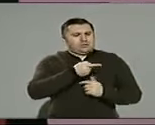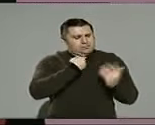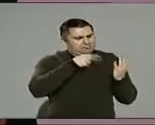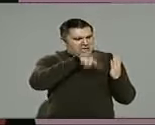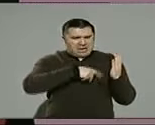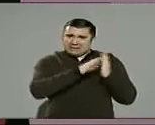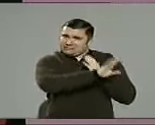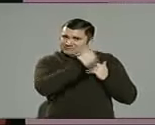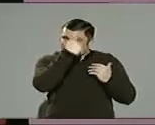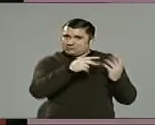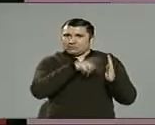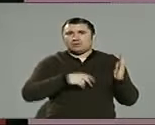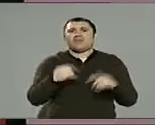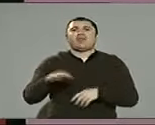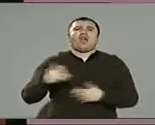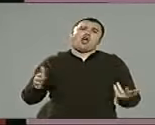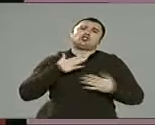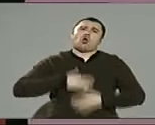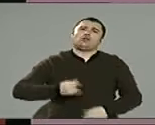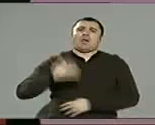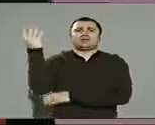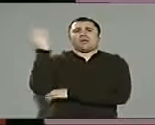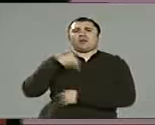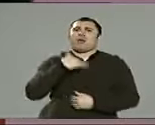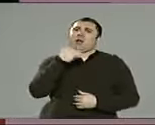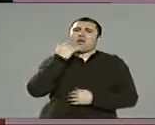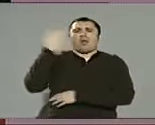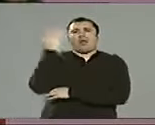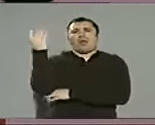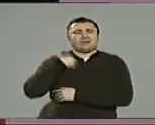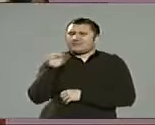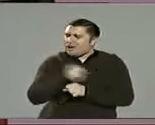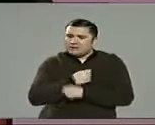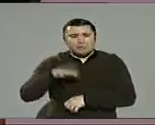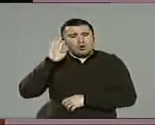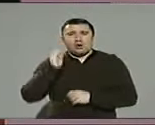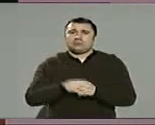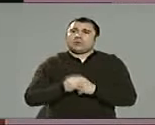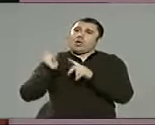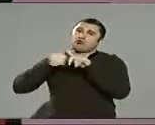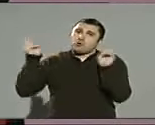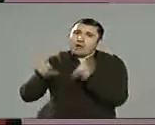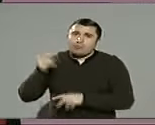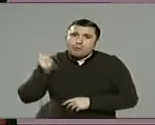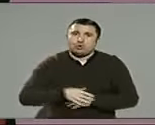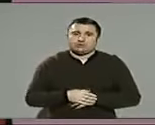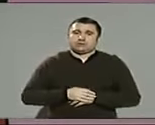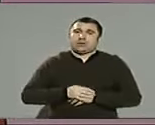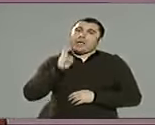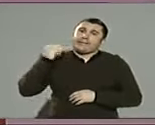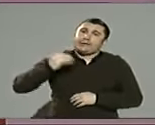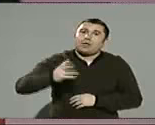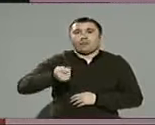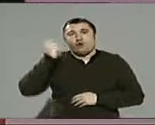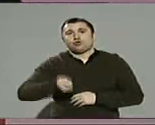ich kann die Sonntagsreden nicht mehr hören, wo uns Leute sagen, ihr müsst Schulden abbauen, jeden Tag noch einen Vorschlag haben, wie